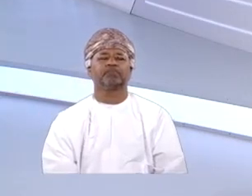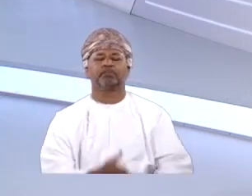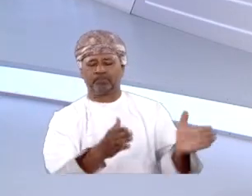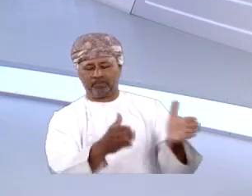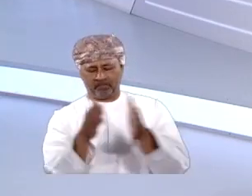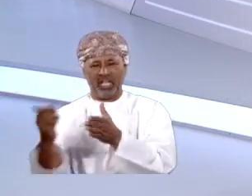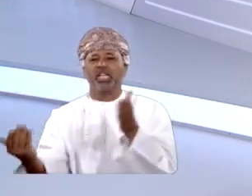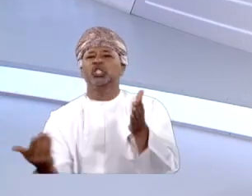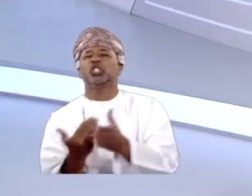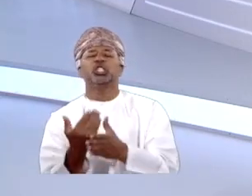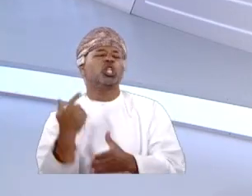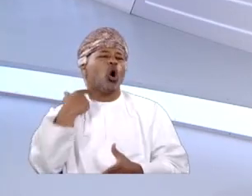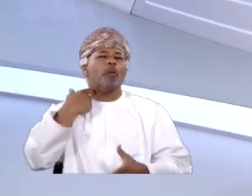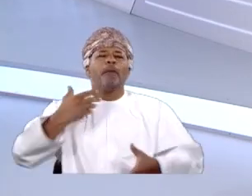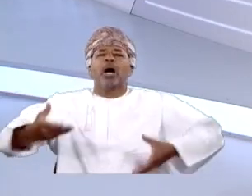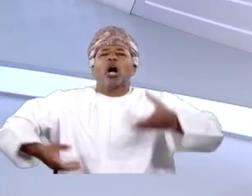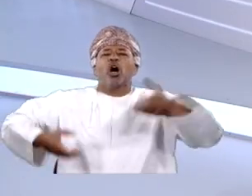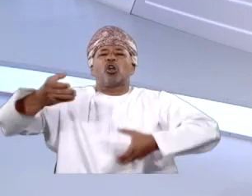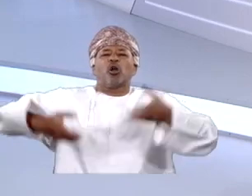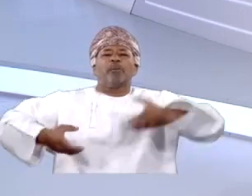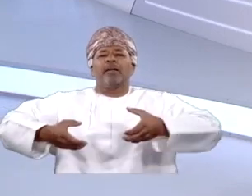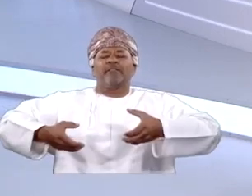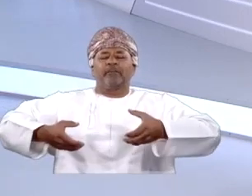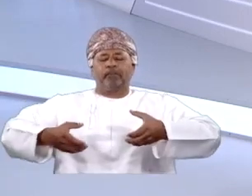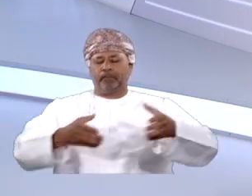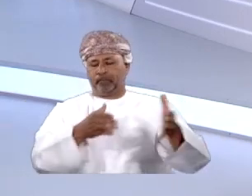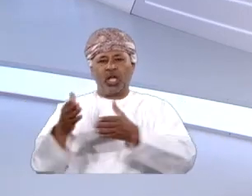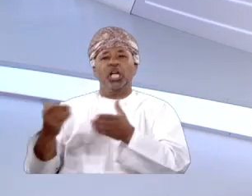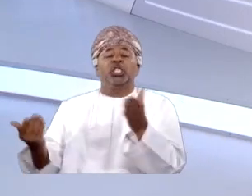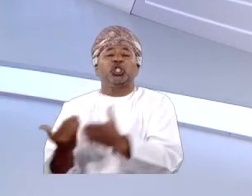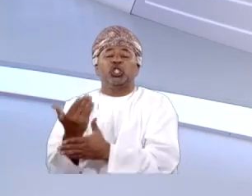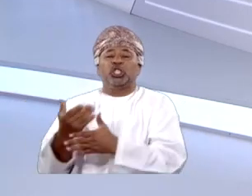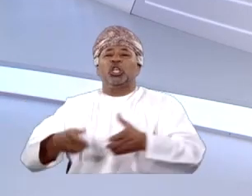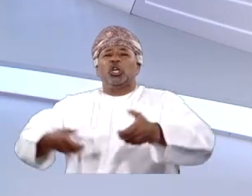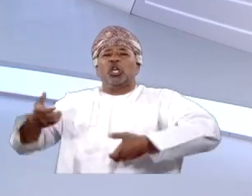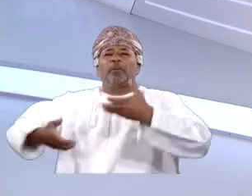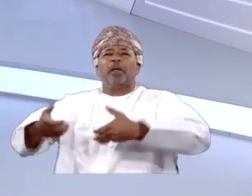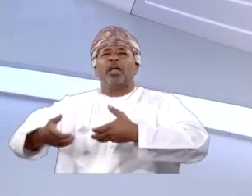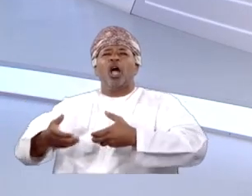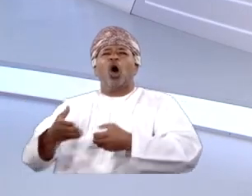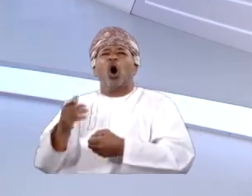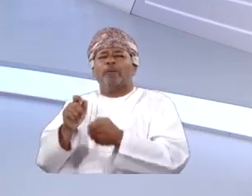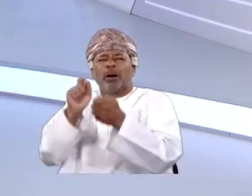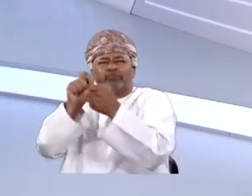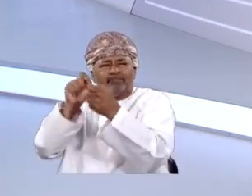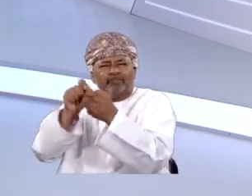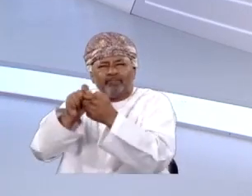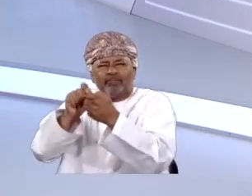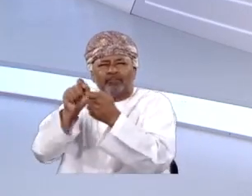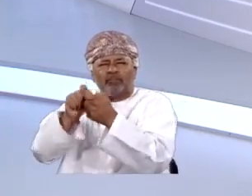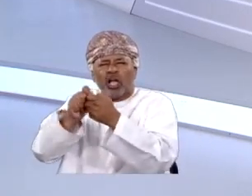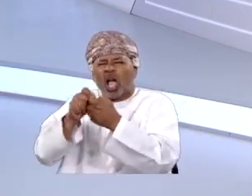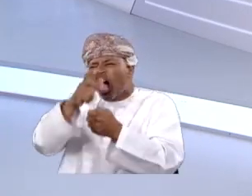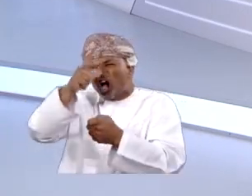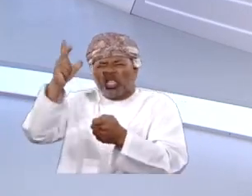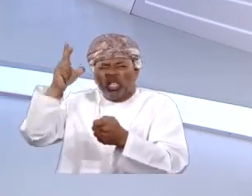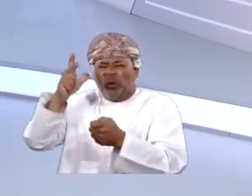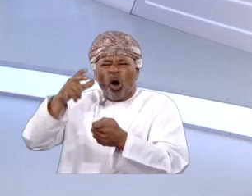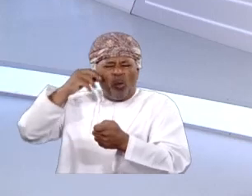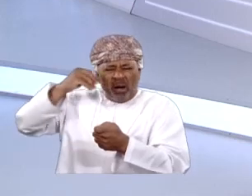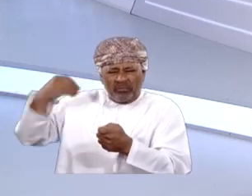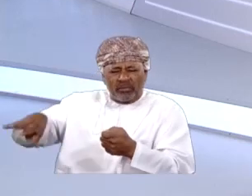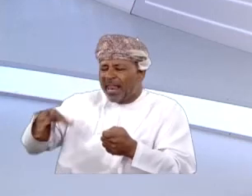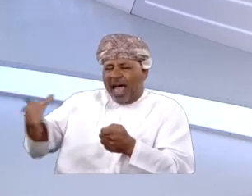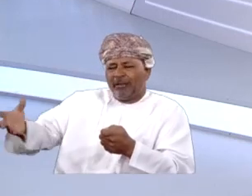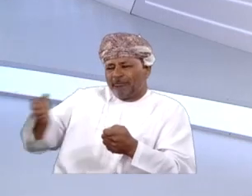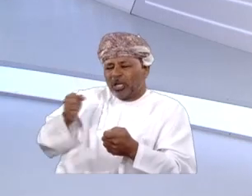وإلى جديد علوم الروبوتات في عالم الفن، روبوت جديد ينحت أشهر التماثيل والمنحوتات التاريخية، هذا ما